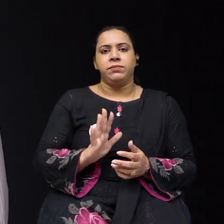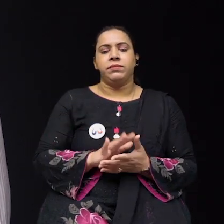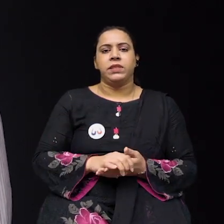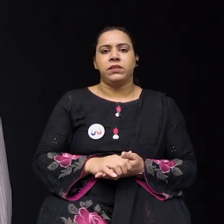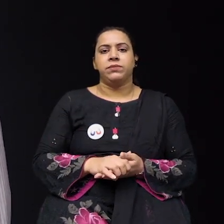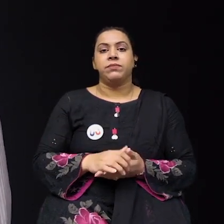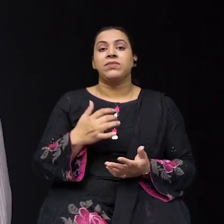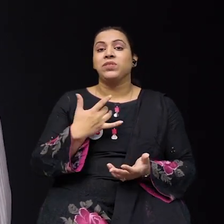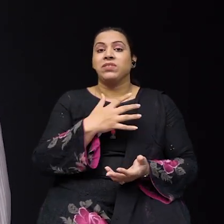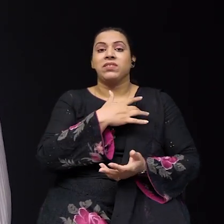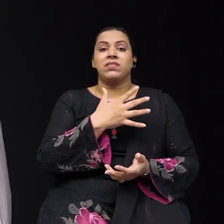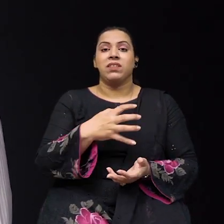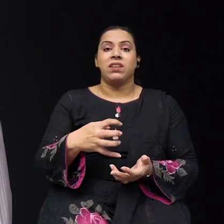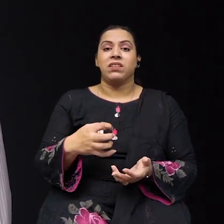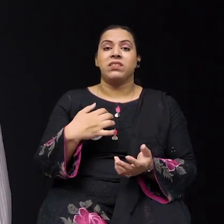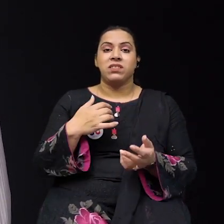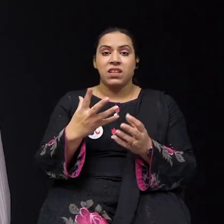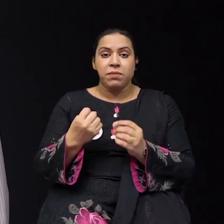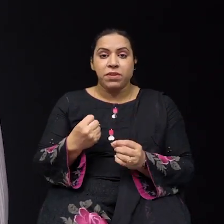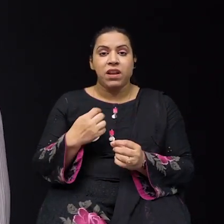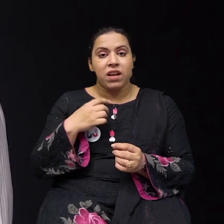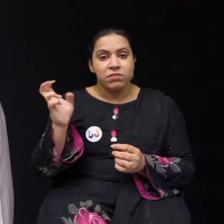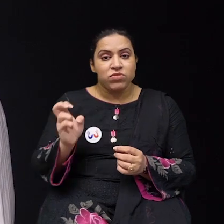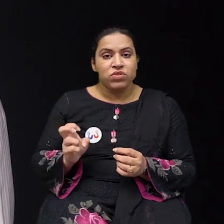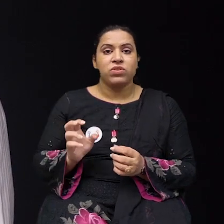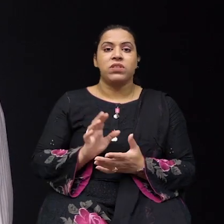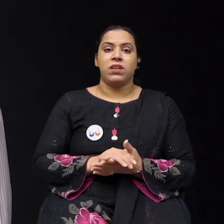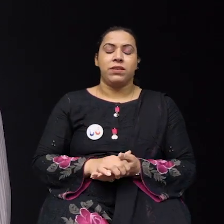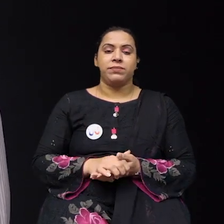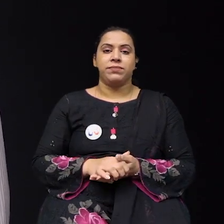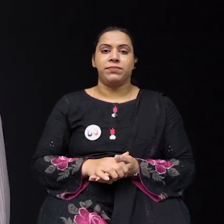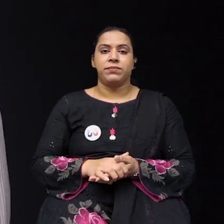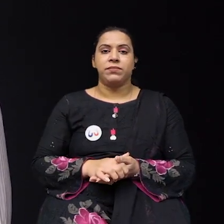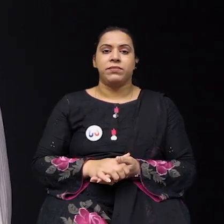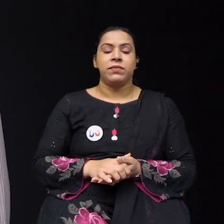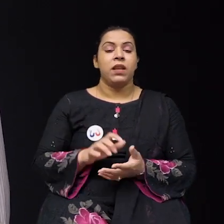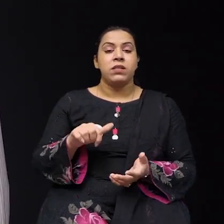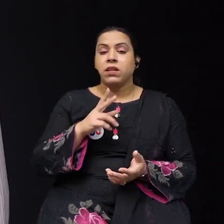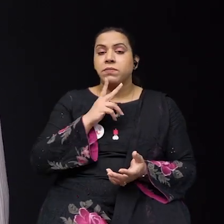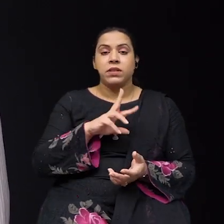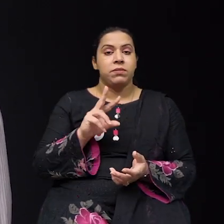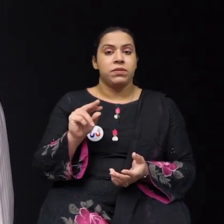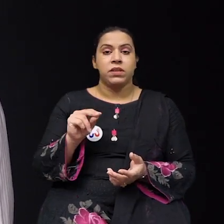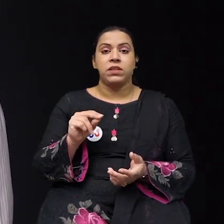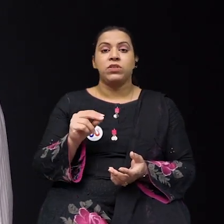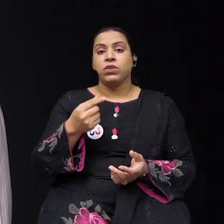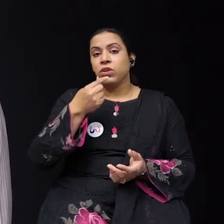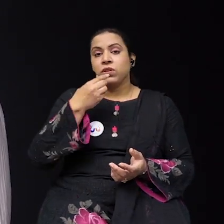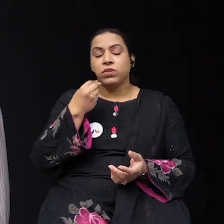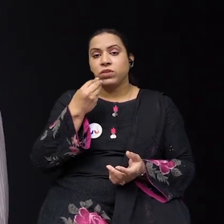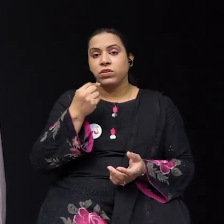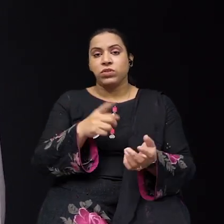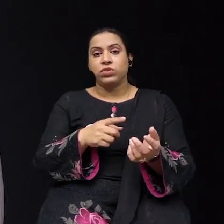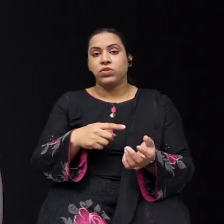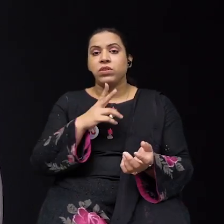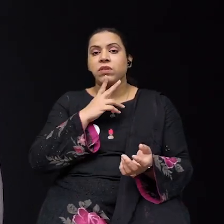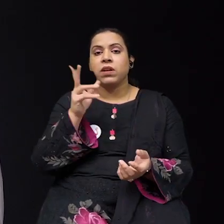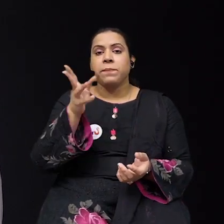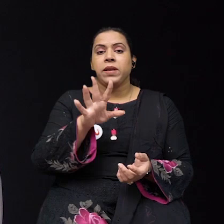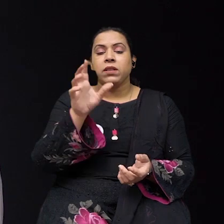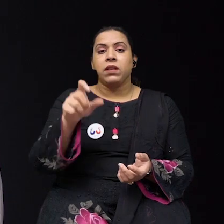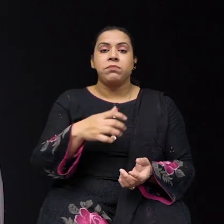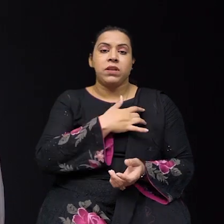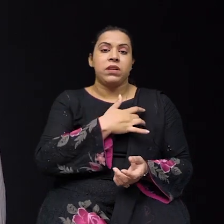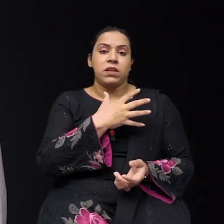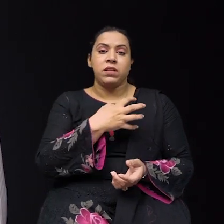ہے کیونکہ ان کے درد کے ریسیپٹرز ایک طرح سے کمزور پا چکے ہوتے ہیں. لیکن اس کا یہ مطلب نہیں کہ شوگر کے مریض کو درد ہونے کا مطلب